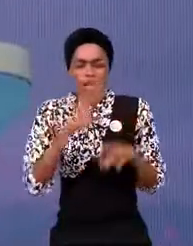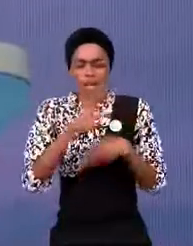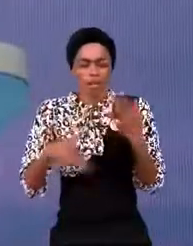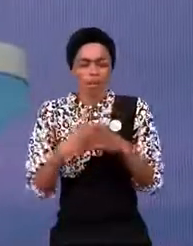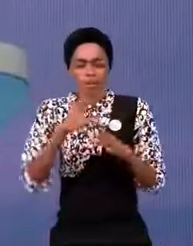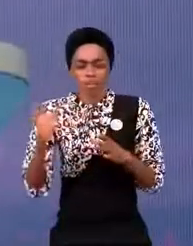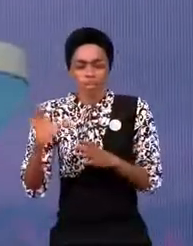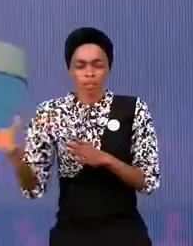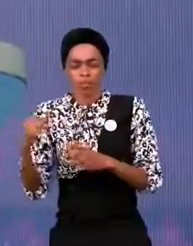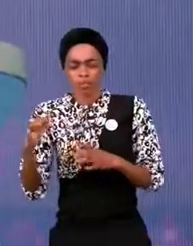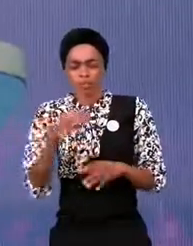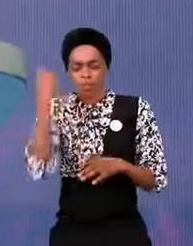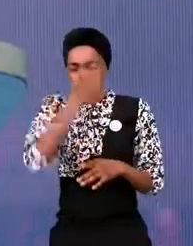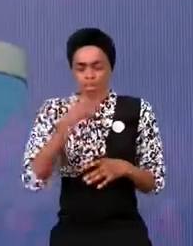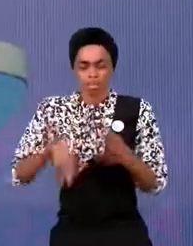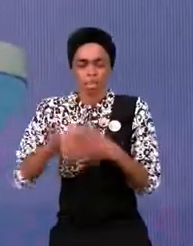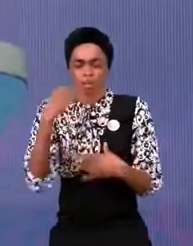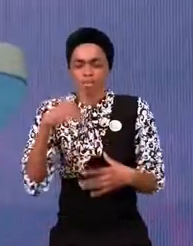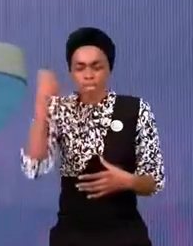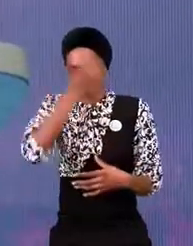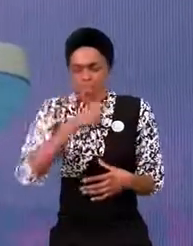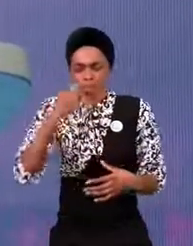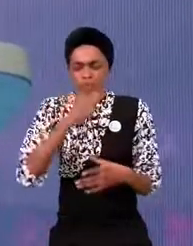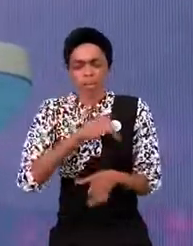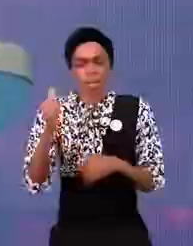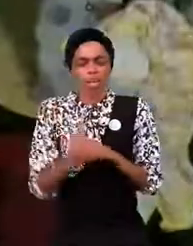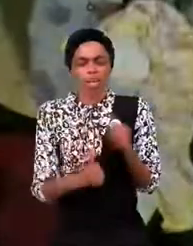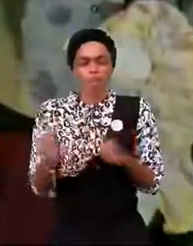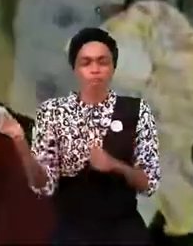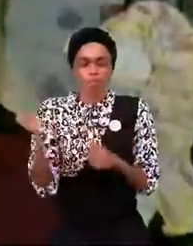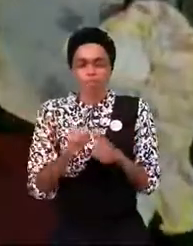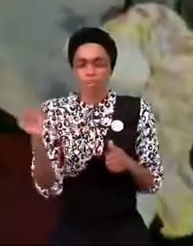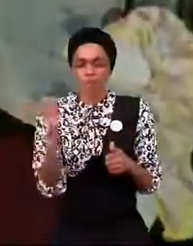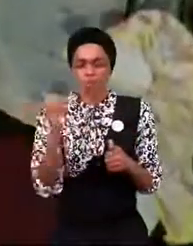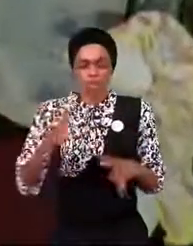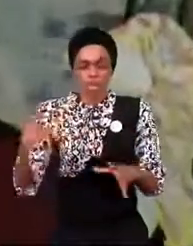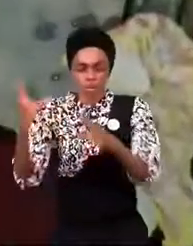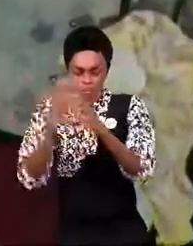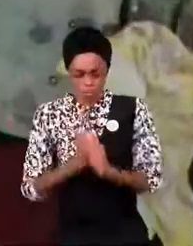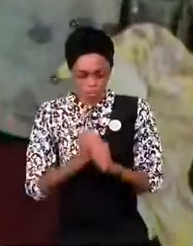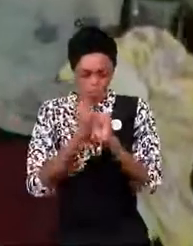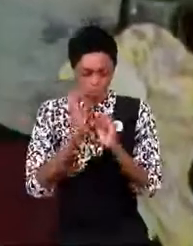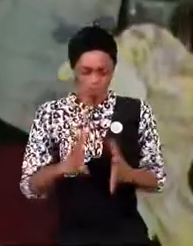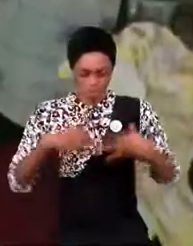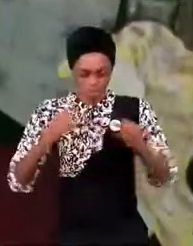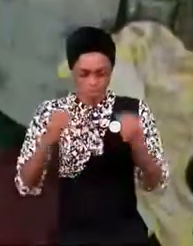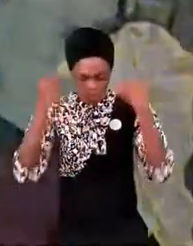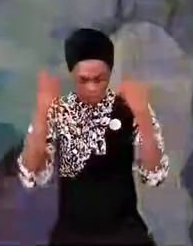l'Afrique, partout. Recevez votre guérison maintenant au nom de